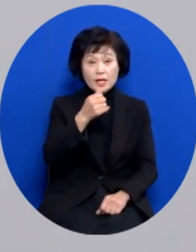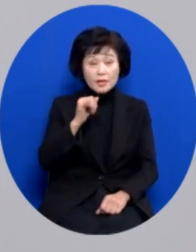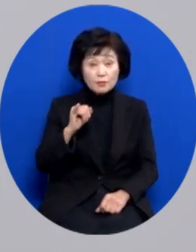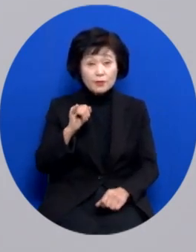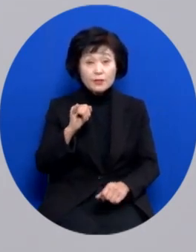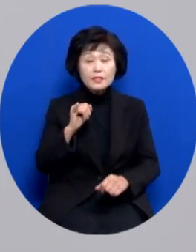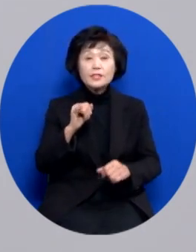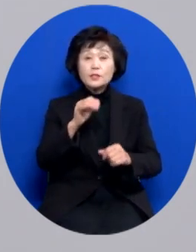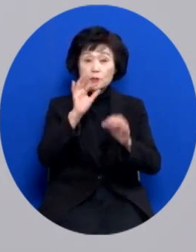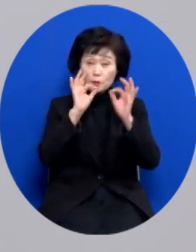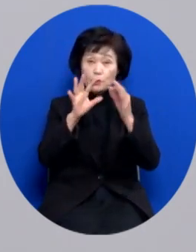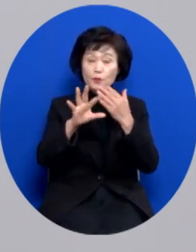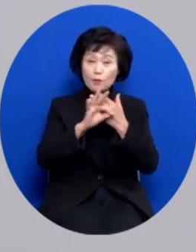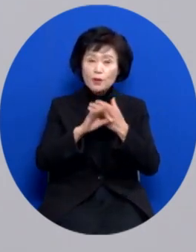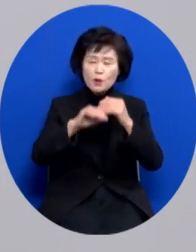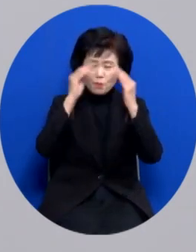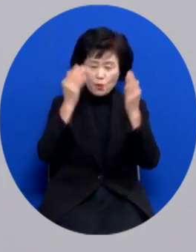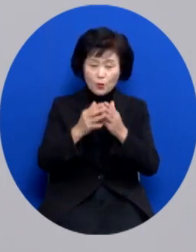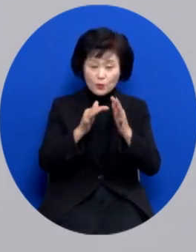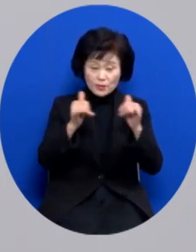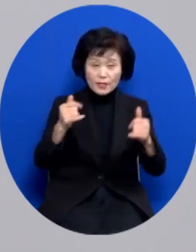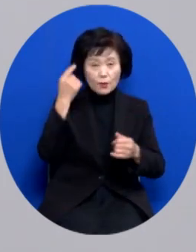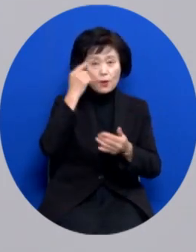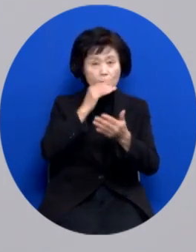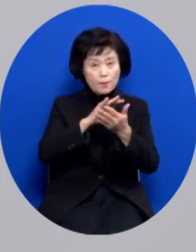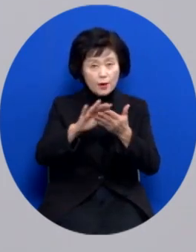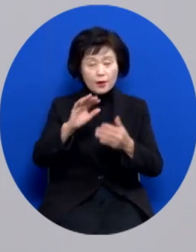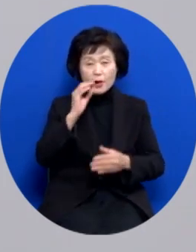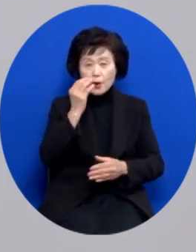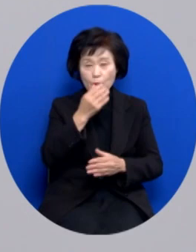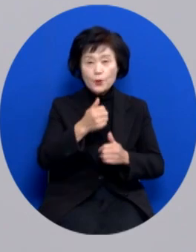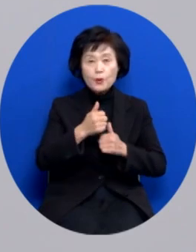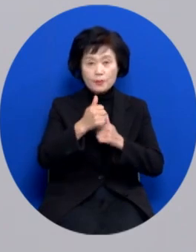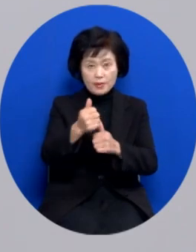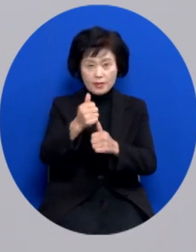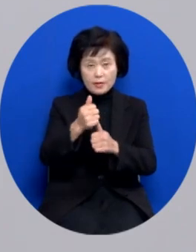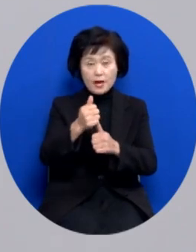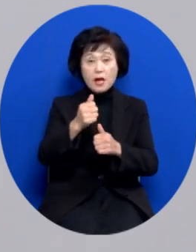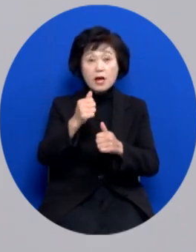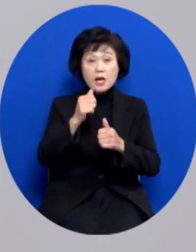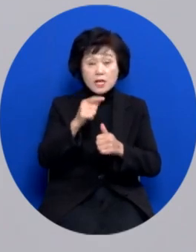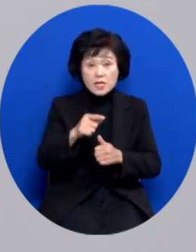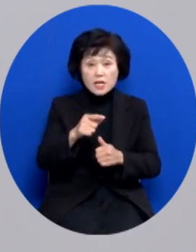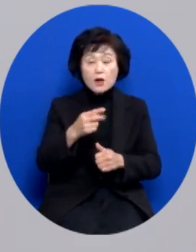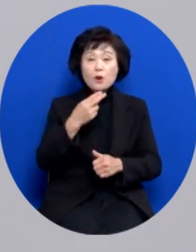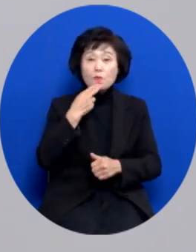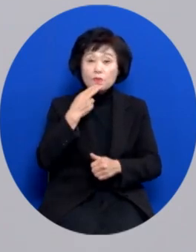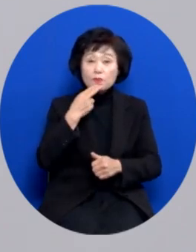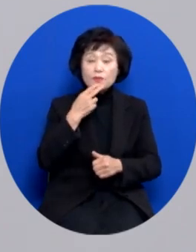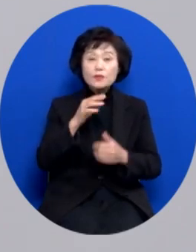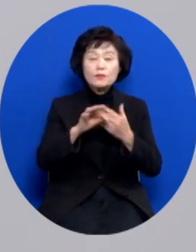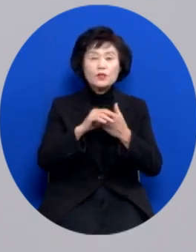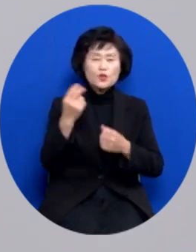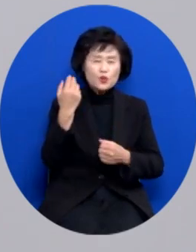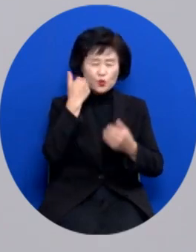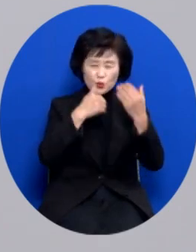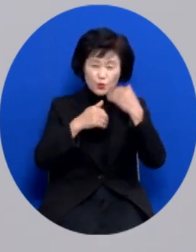모든 사람과 더불어 화평함과 거룩함을 따르라. 이것이 없이는 아무도 주를